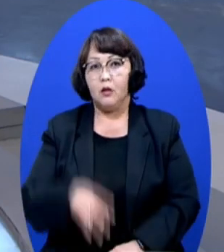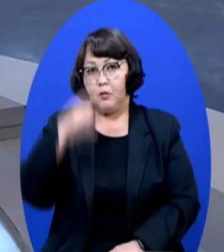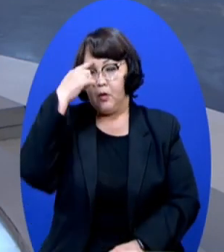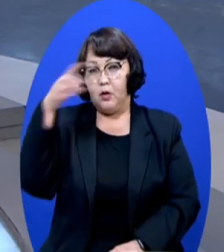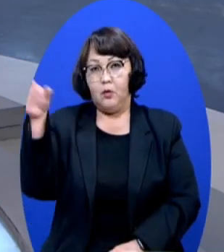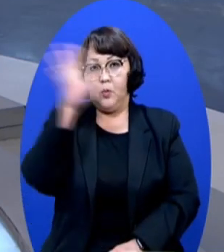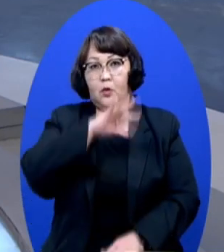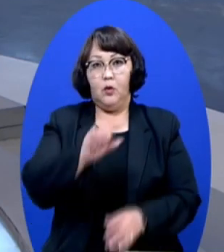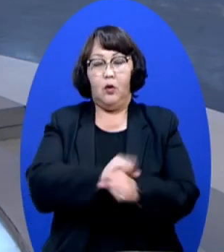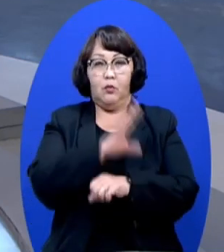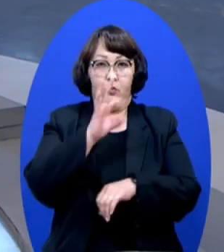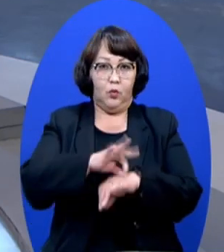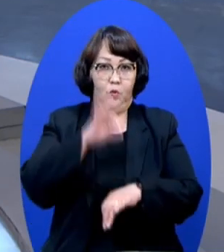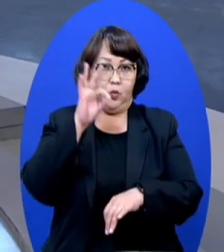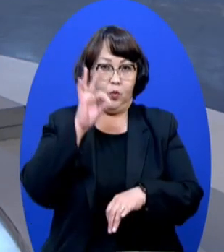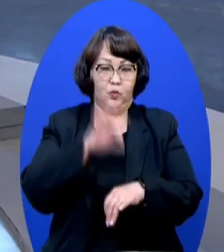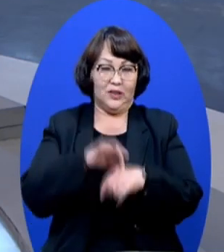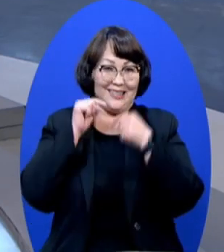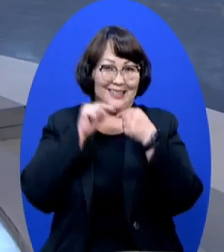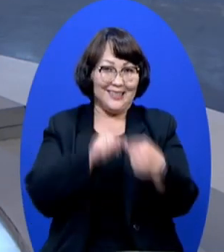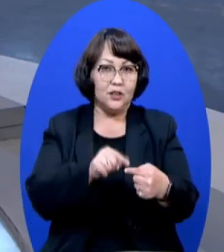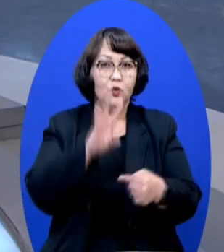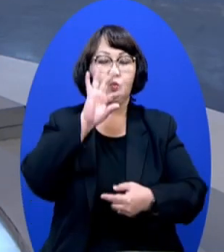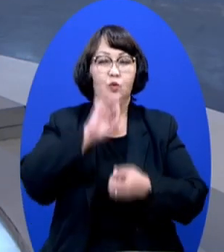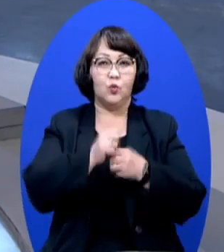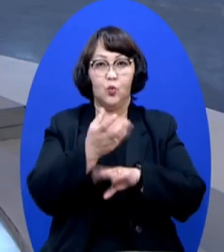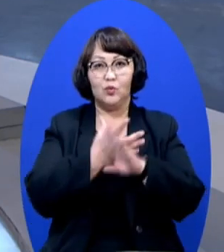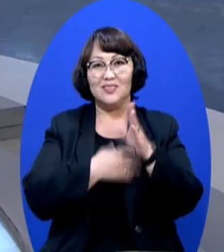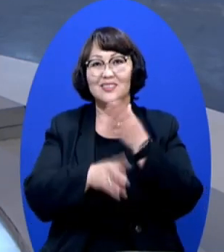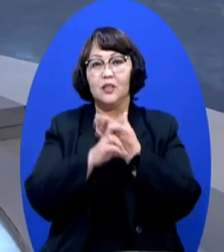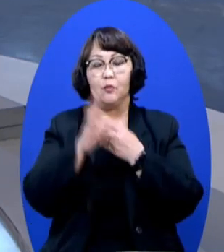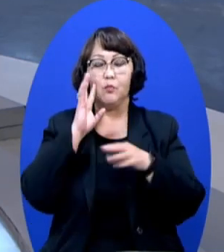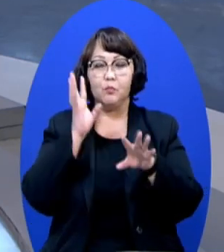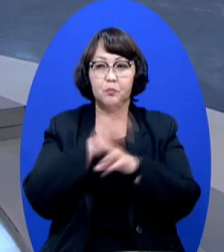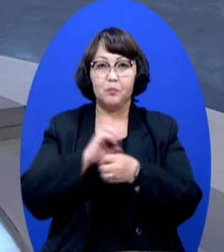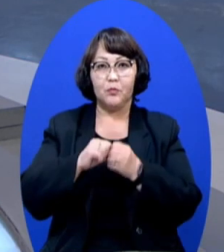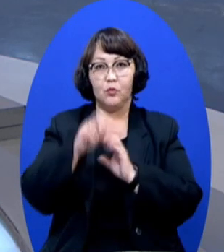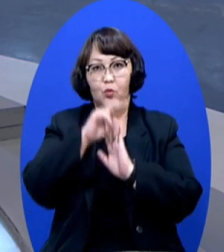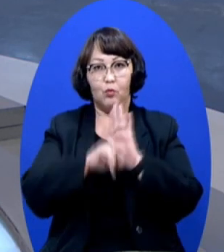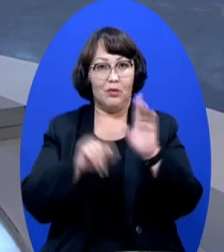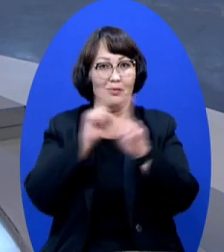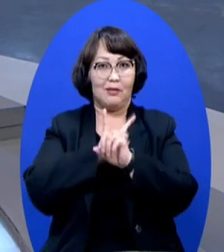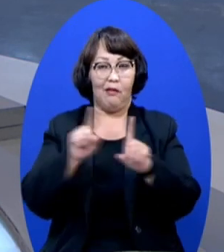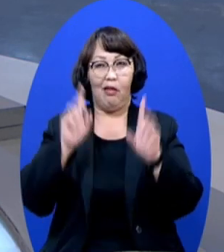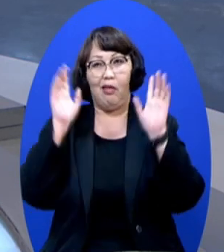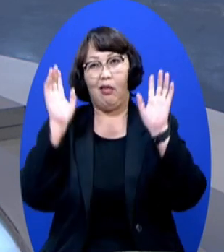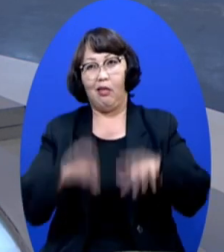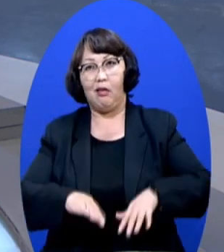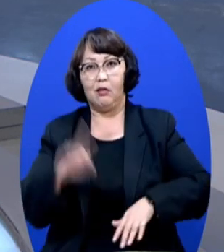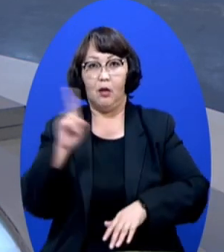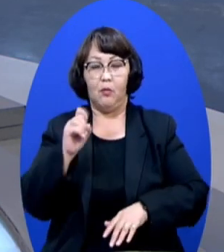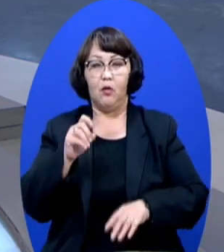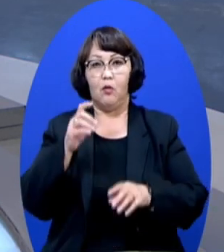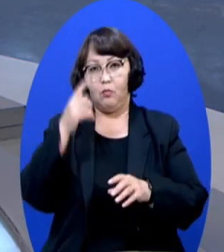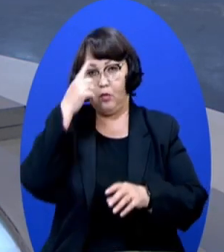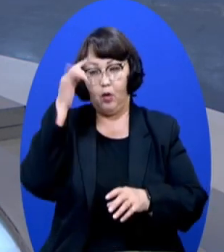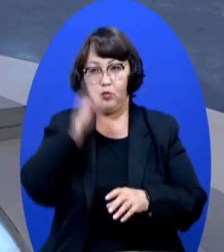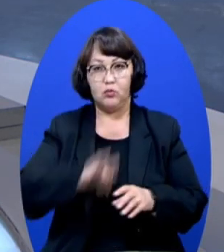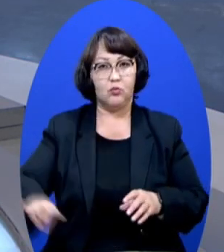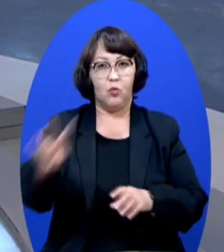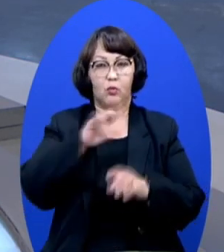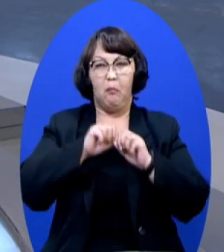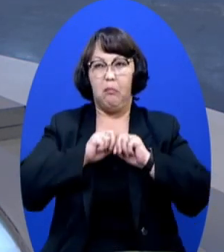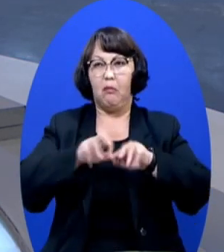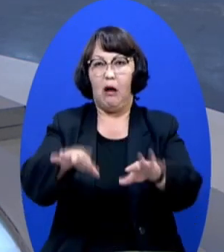Монголчууд ковид-19 сар тахлын эсрэг хэрэгжүүлж байгаа өрсөн сэргийлэх арга хэмжээг дагаж мөрдөхгүй бол халдвар хүн амын дунд тарах эрсдэл өндөр байна. Энэ